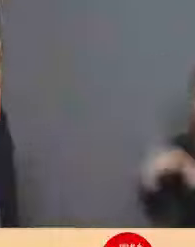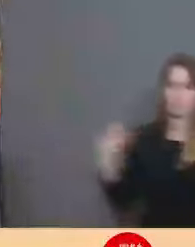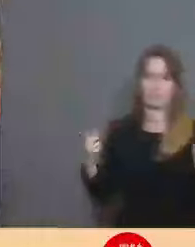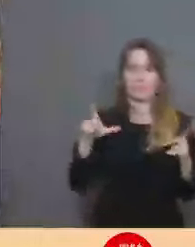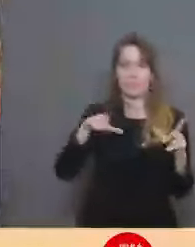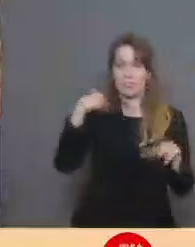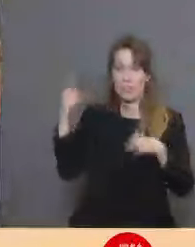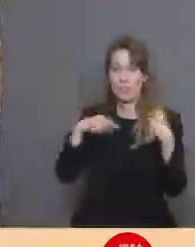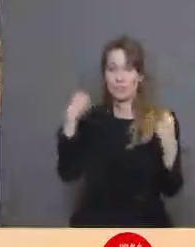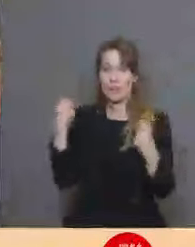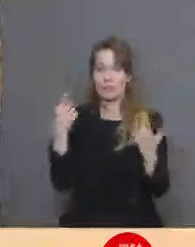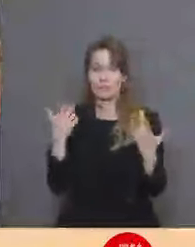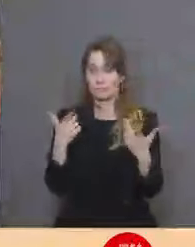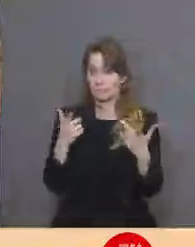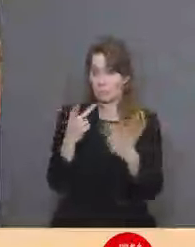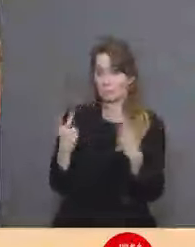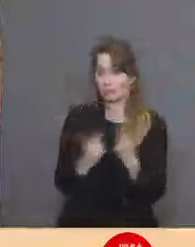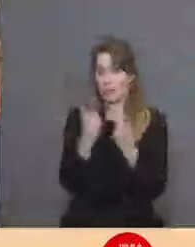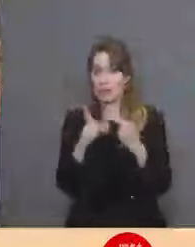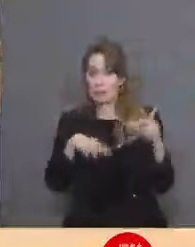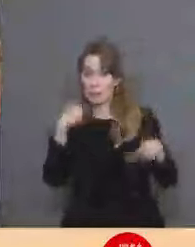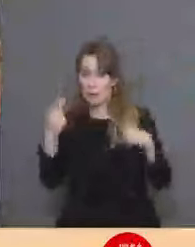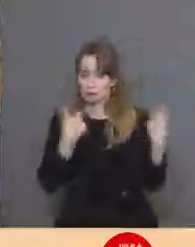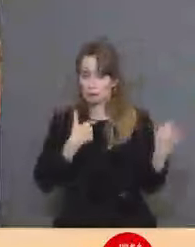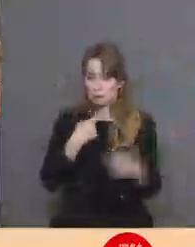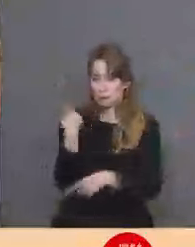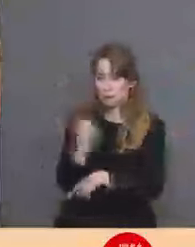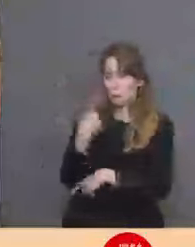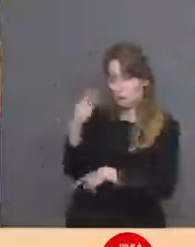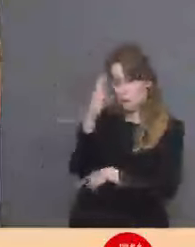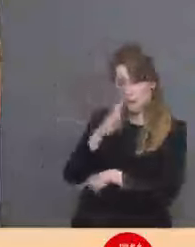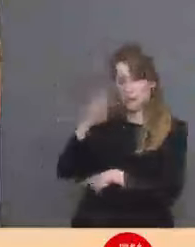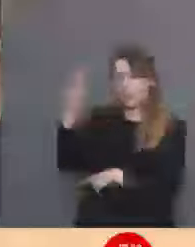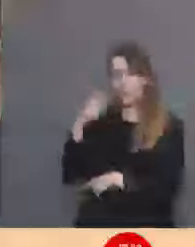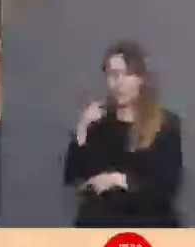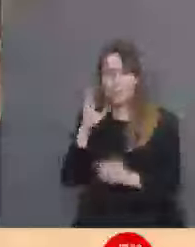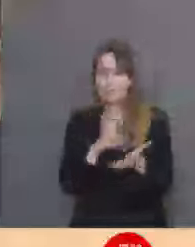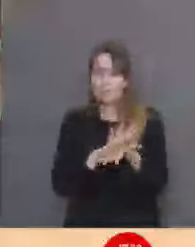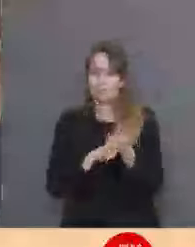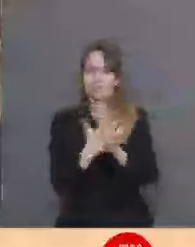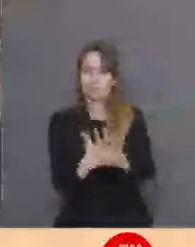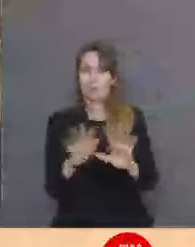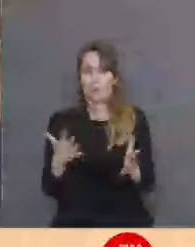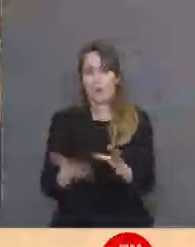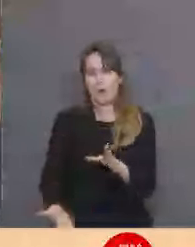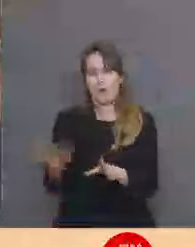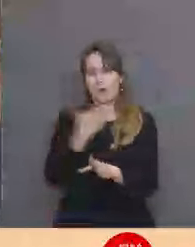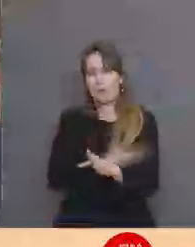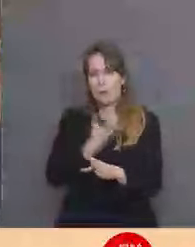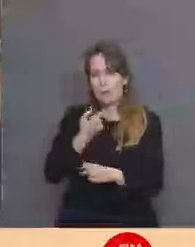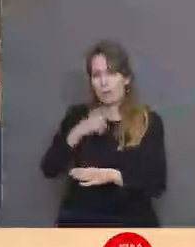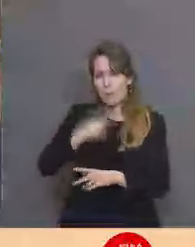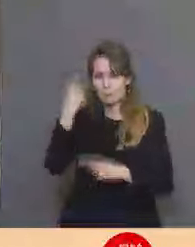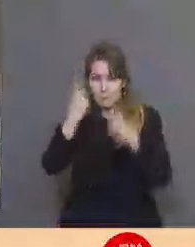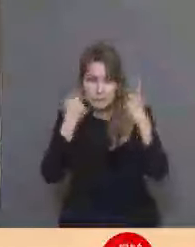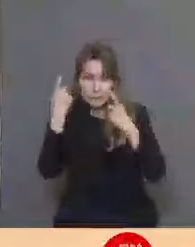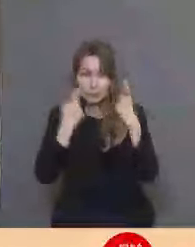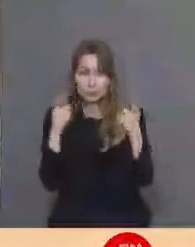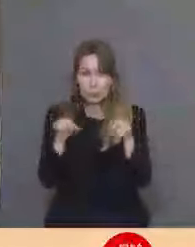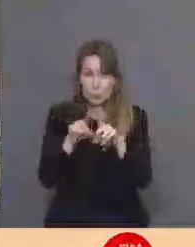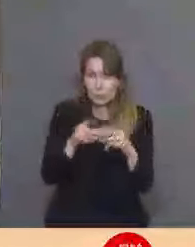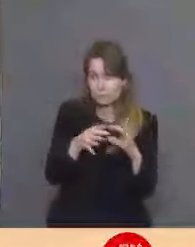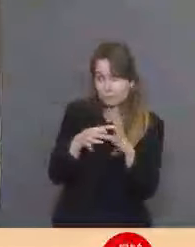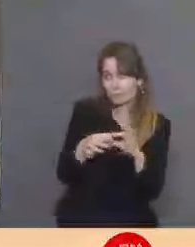tous, mais dont la mue ne pourra procéder d'une simple étude nécessitant une volonté collective et un soutien politique.